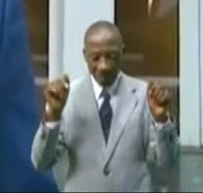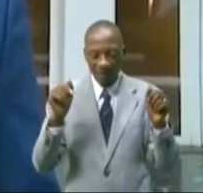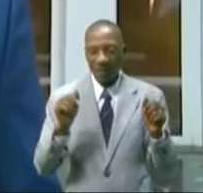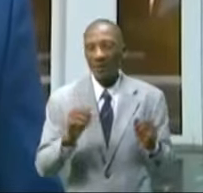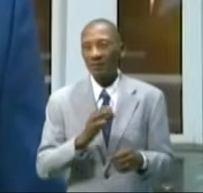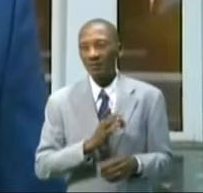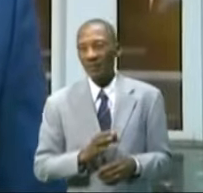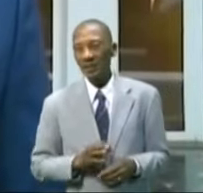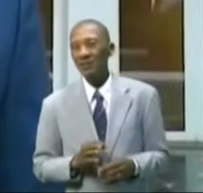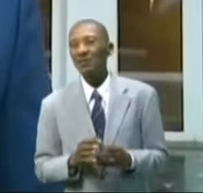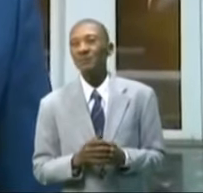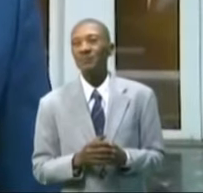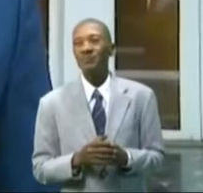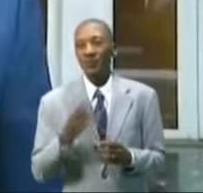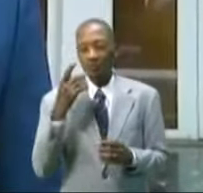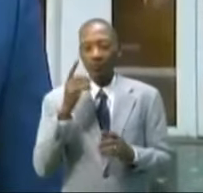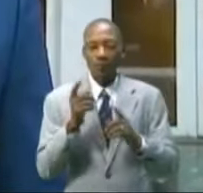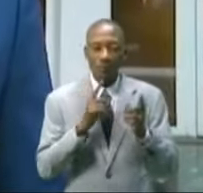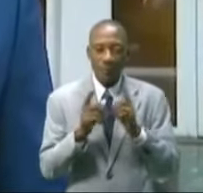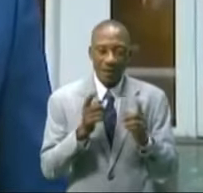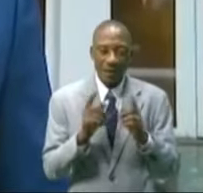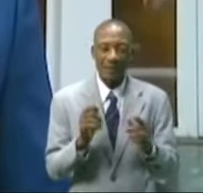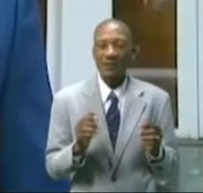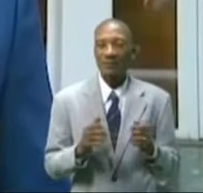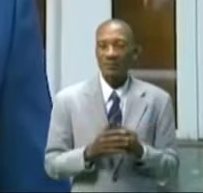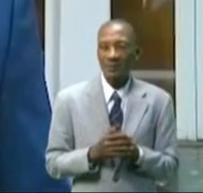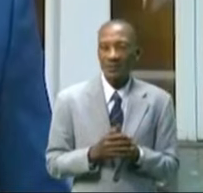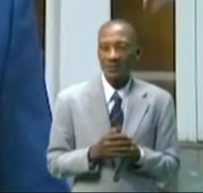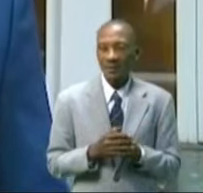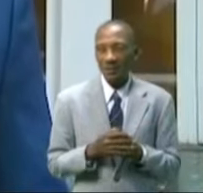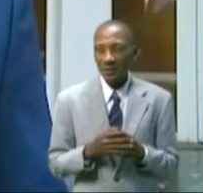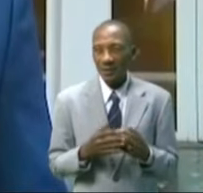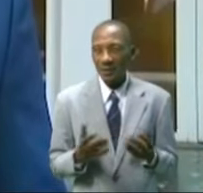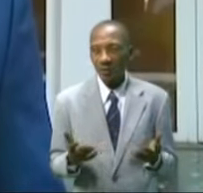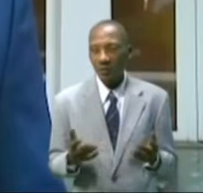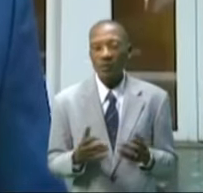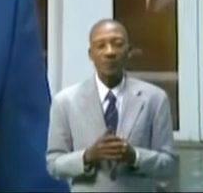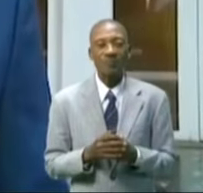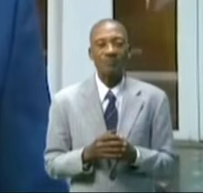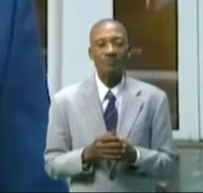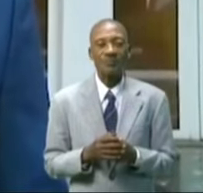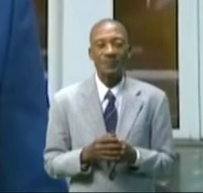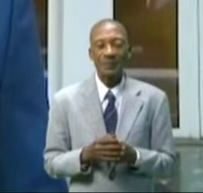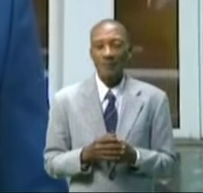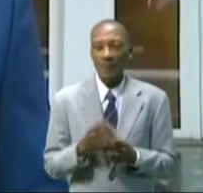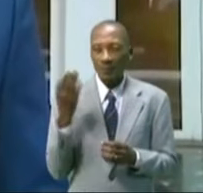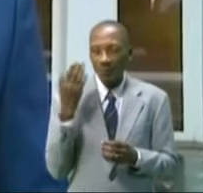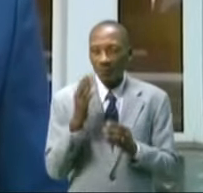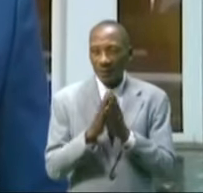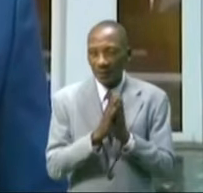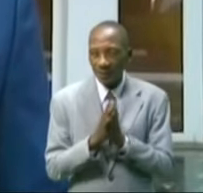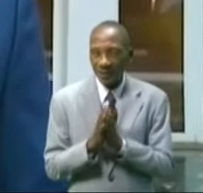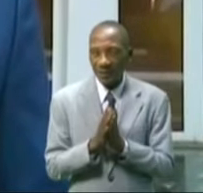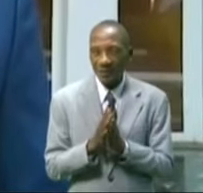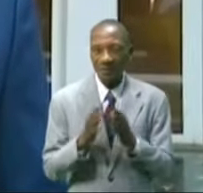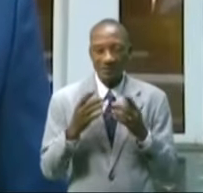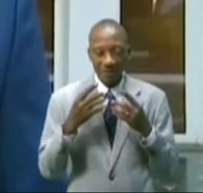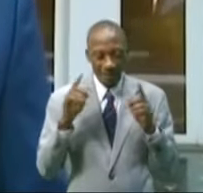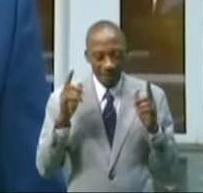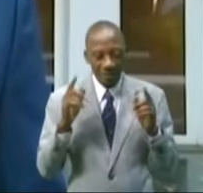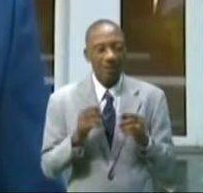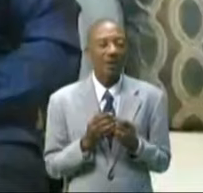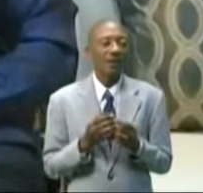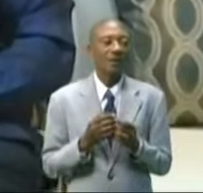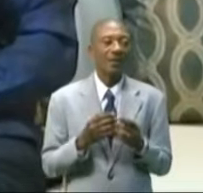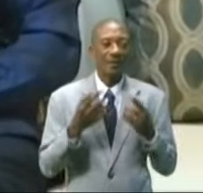étions trois candidats, et le Président a voulu qu'on applique la démocratie parce qu'il ne voulait pas avoir de préférences pour l'un ou l'autre